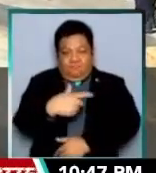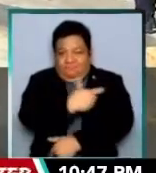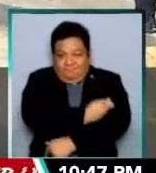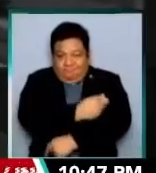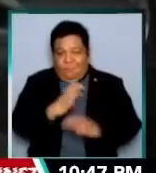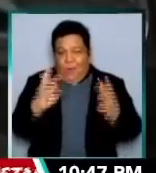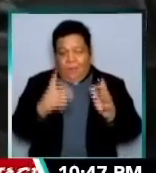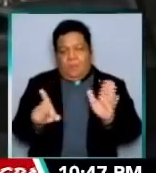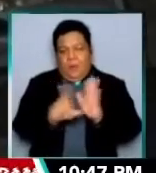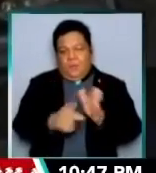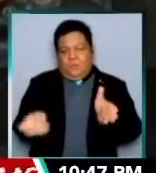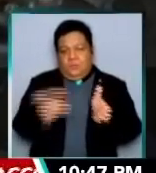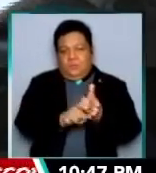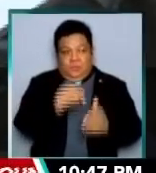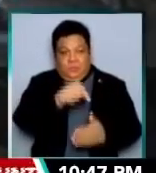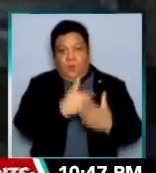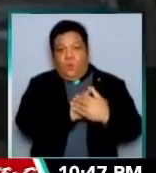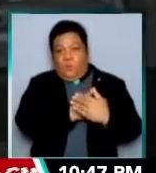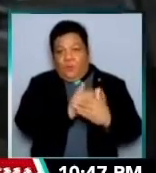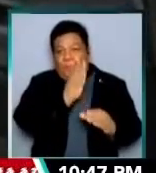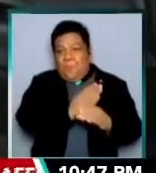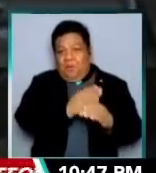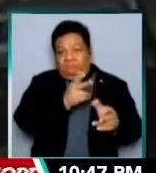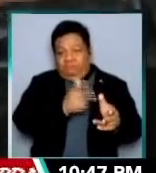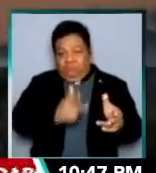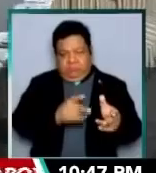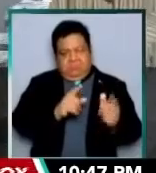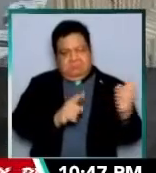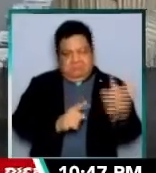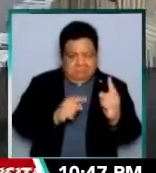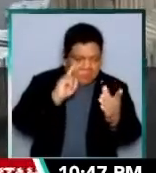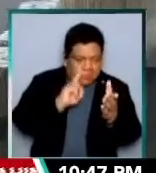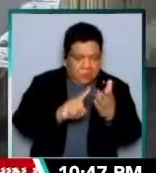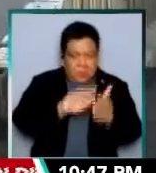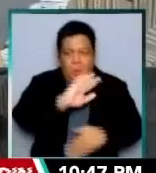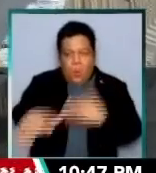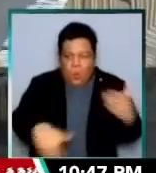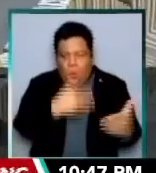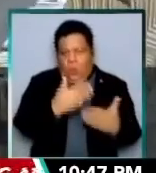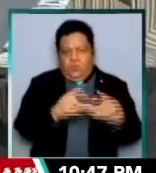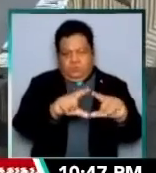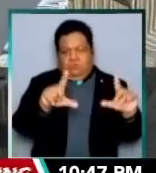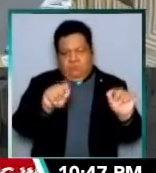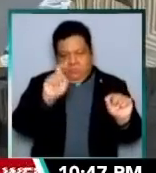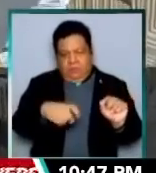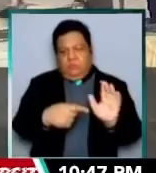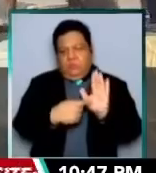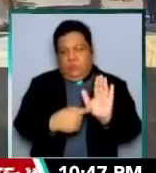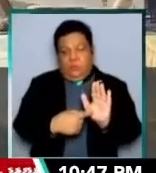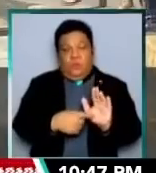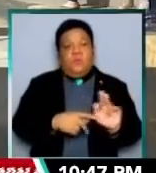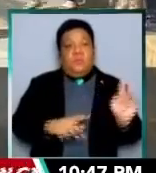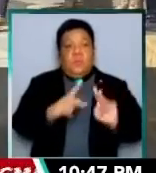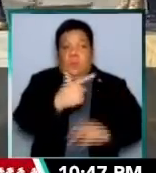Bus Carousel, iniisa-isang vaccine card ng mga pasahero bago pasakayin. Pabor ang mga bakunado sa polisiya, pero yung mga